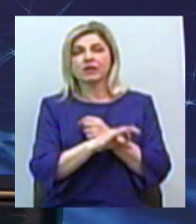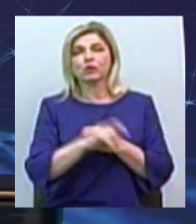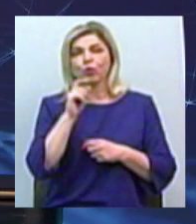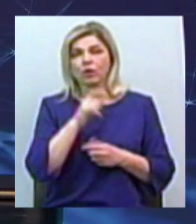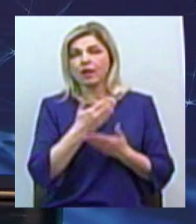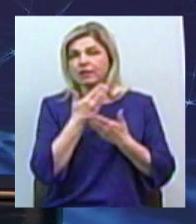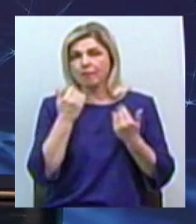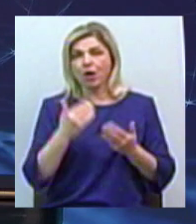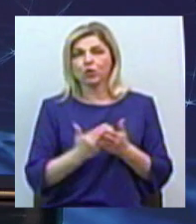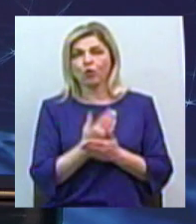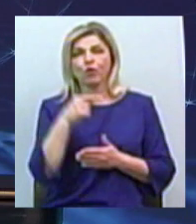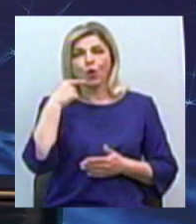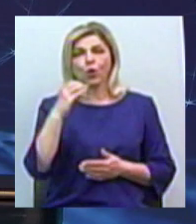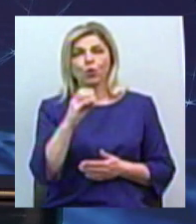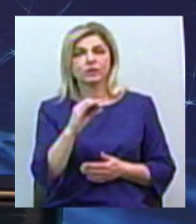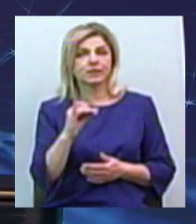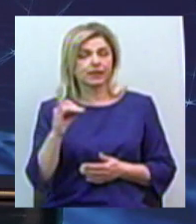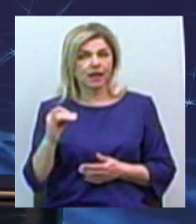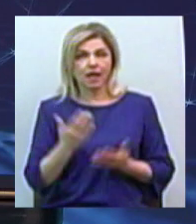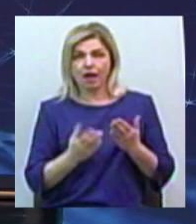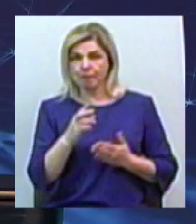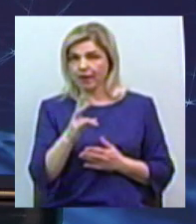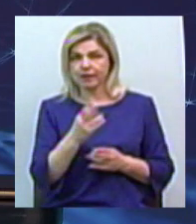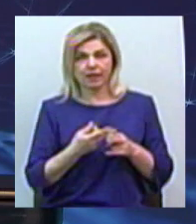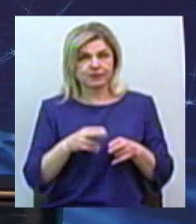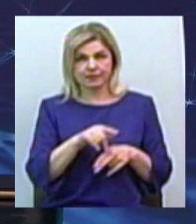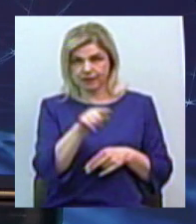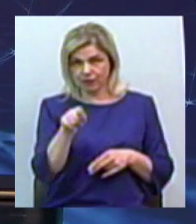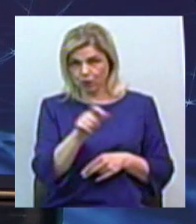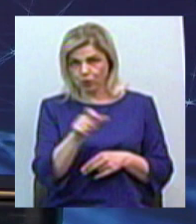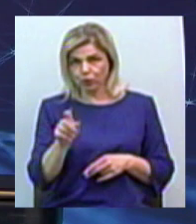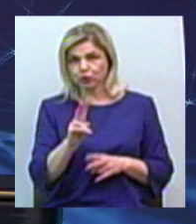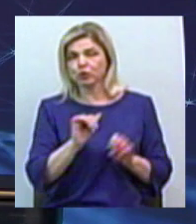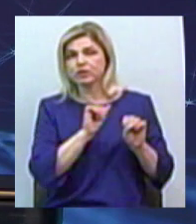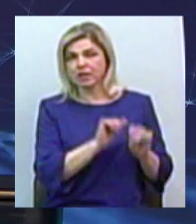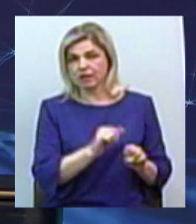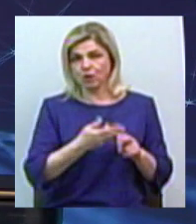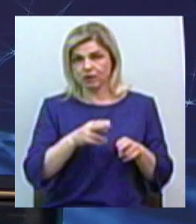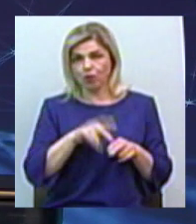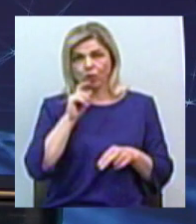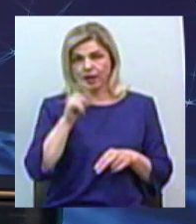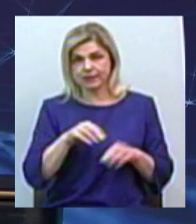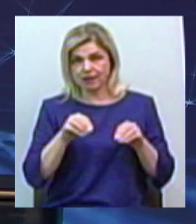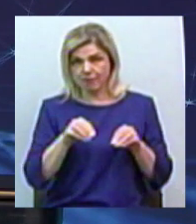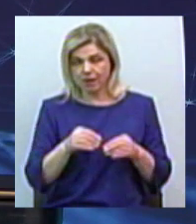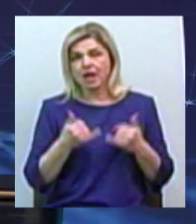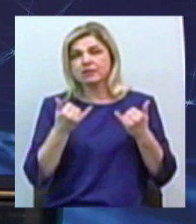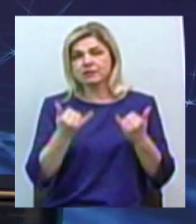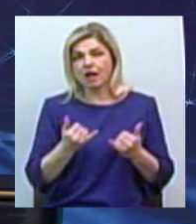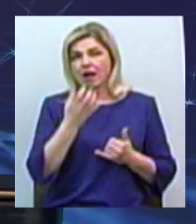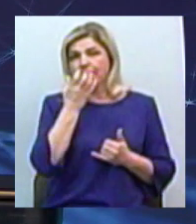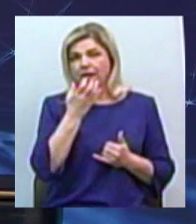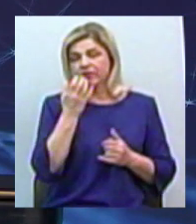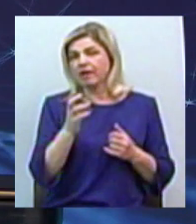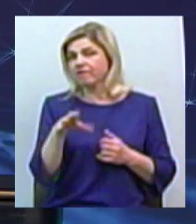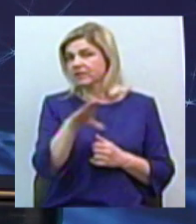Новоросії. Якщо б не ці люди, які встали на захист тоді українських земель, то зараз на півдні все